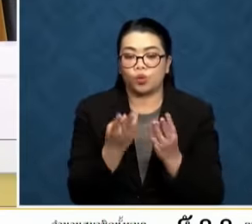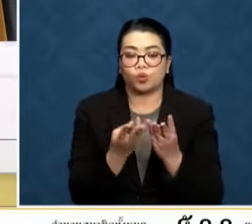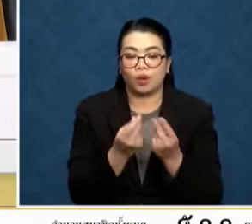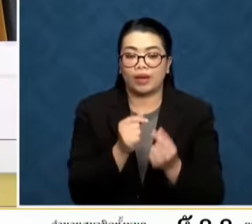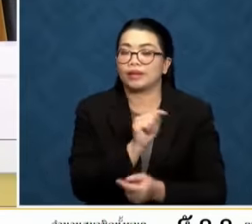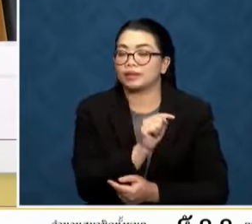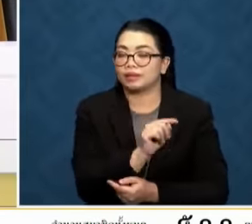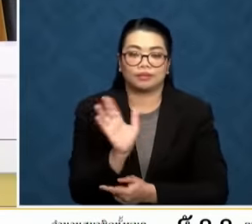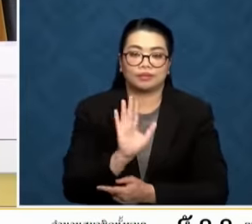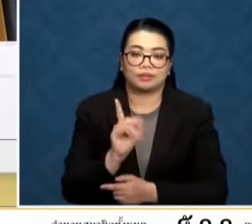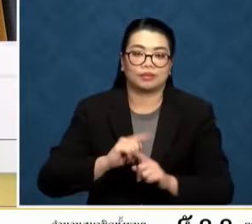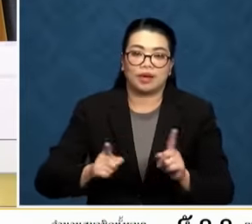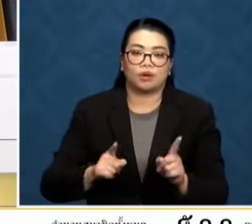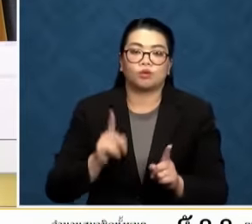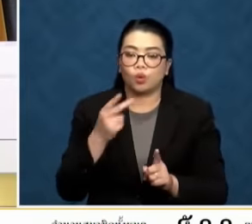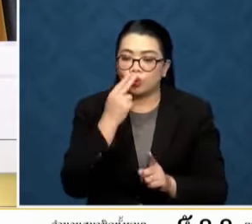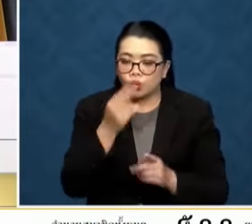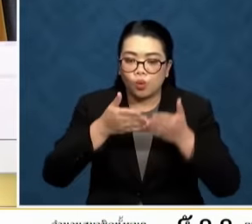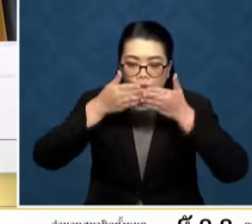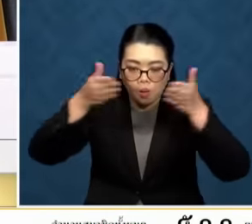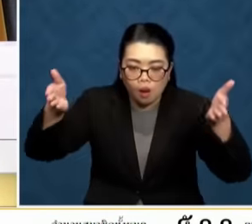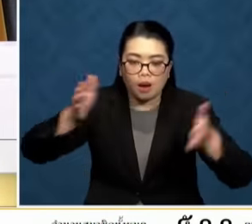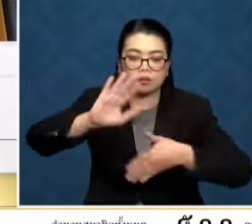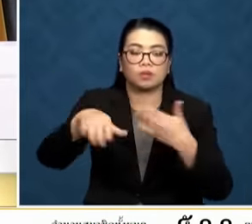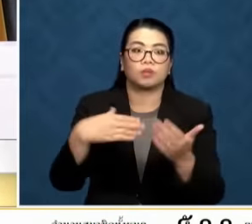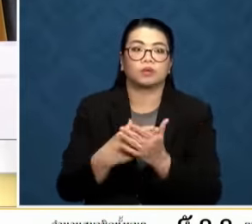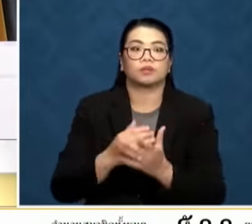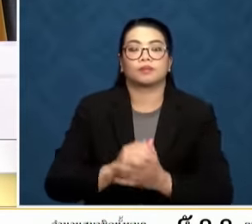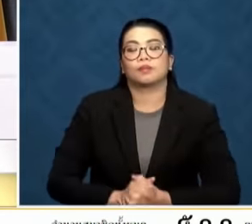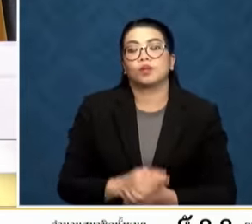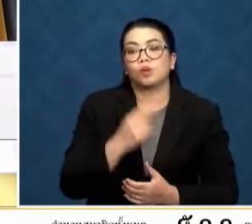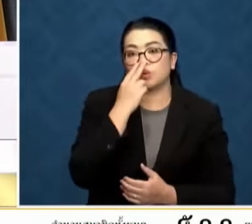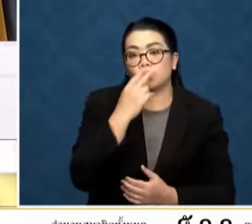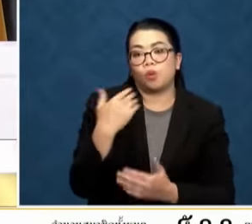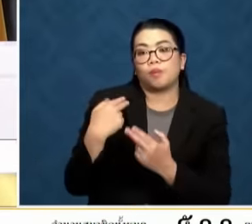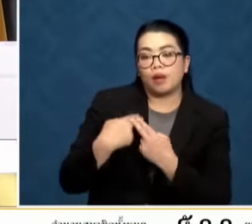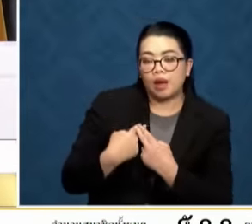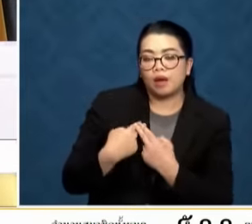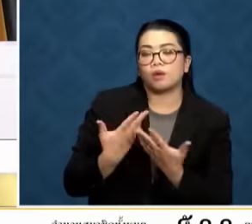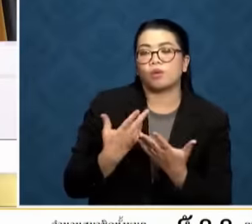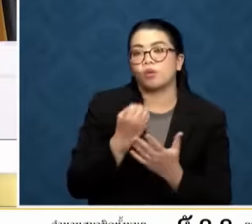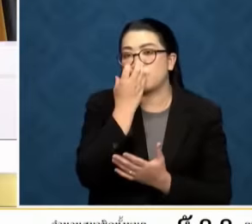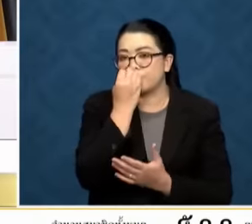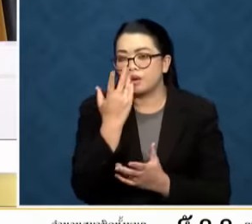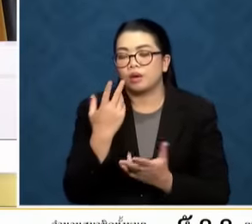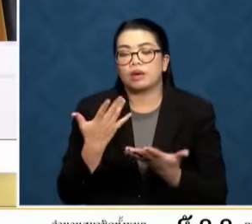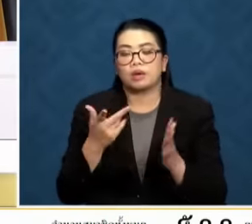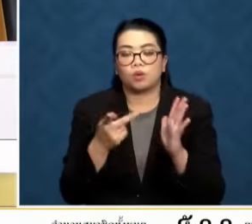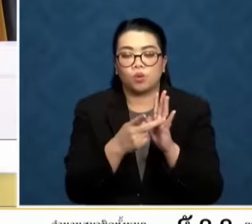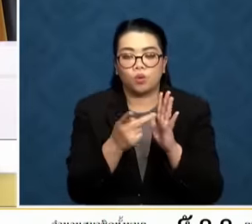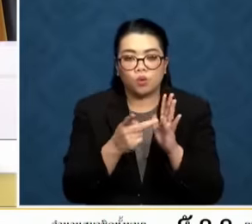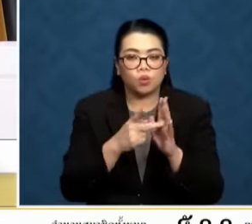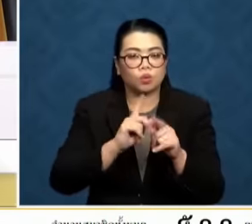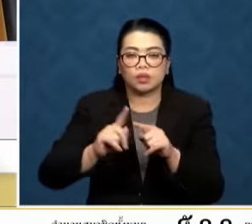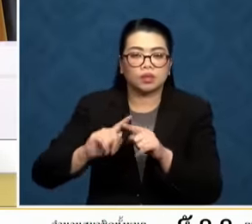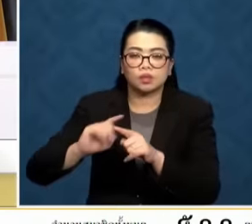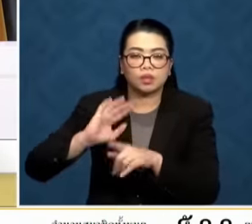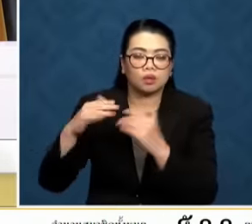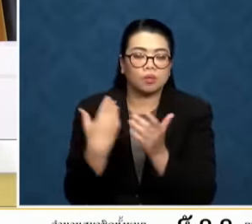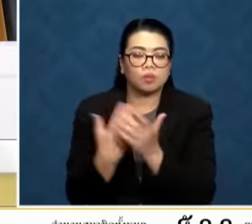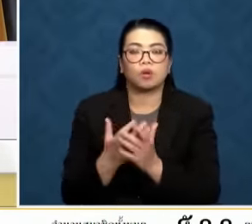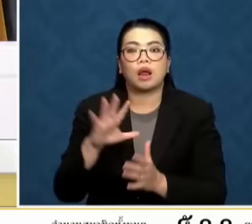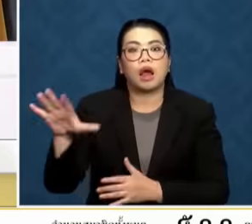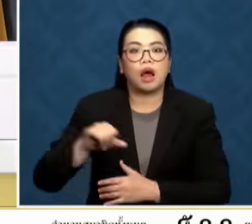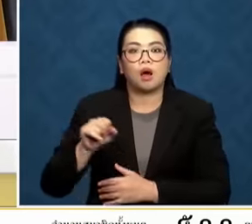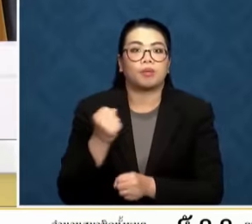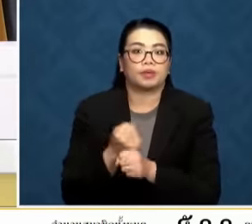นี้โดดๆเาดูครับว่าภาระดอกเบี้ยที่เกิดขึ้นการกู้หนี้ยืมสินต่างๆที่เกิดขึ้นนั้นเอาไป